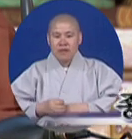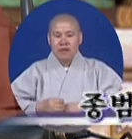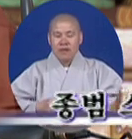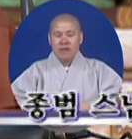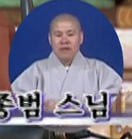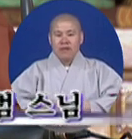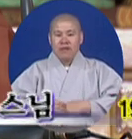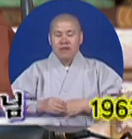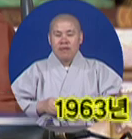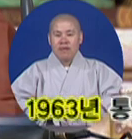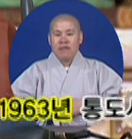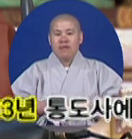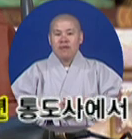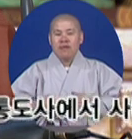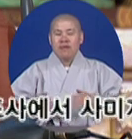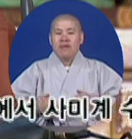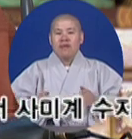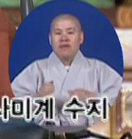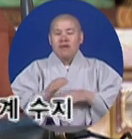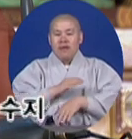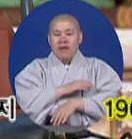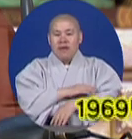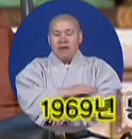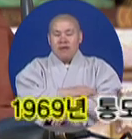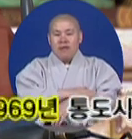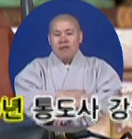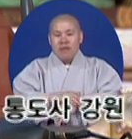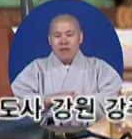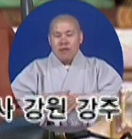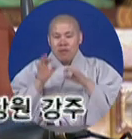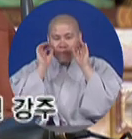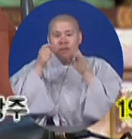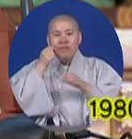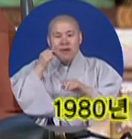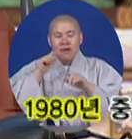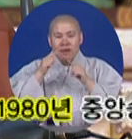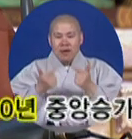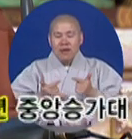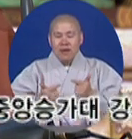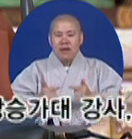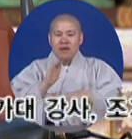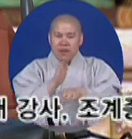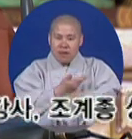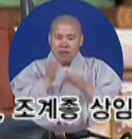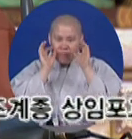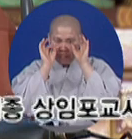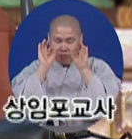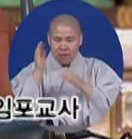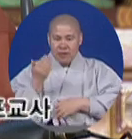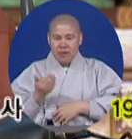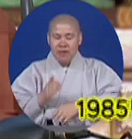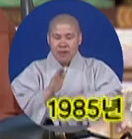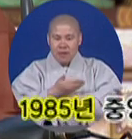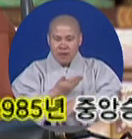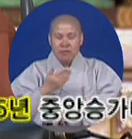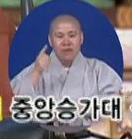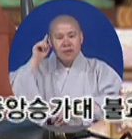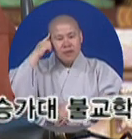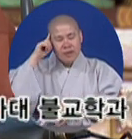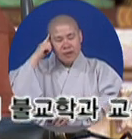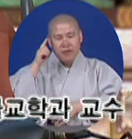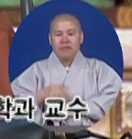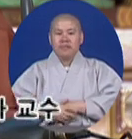완전히 못 보는 게 아닙니다. 잘못 보는 겁니다. 그게 미혹입니다. 그걸 사견이라고도 하고요. 사견,